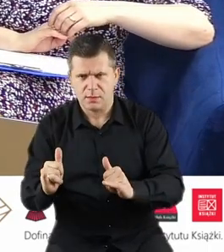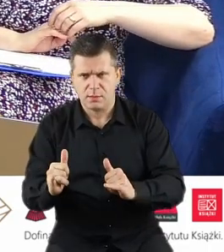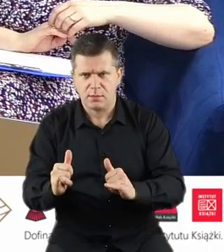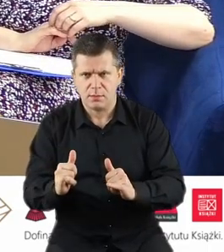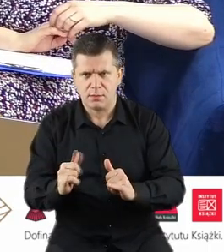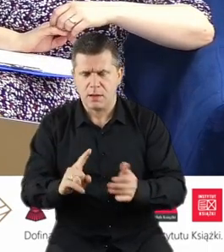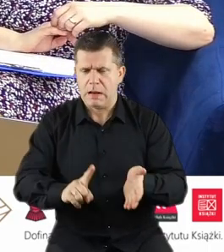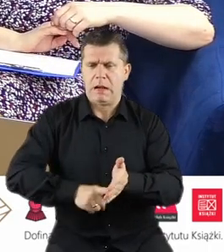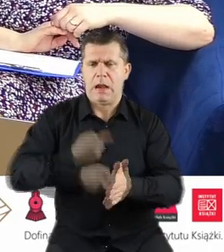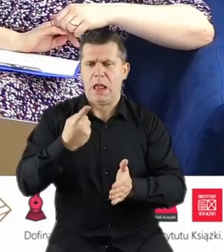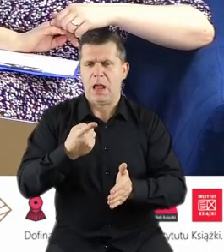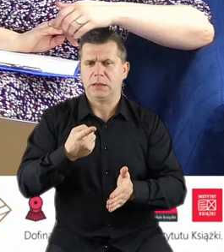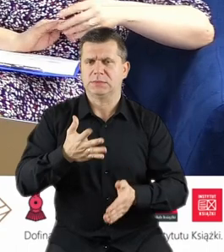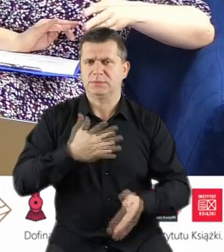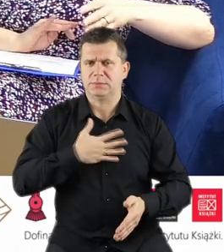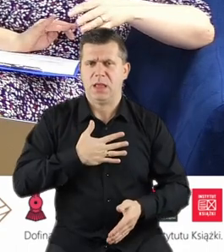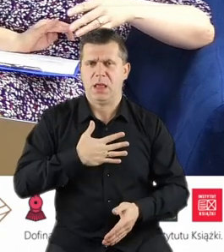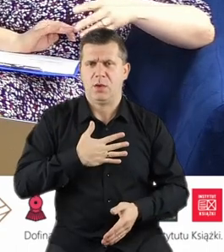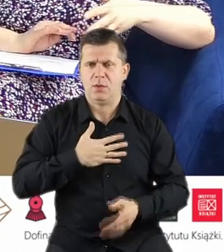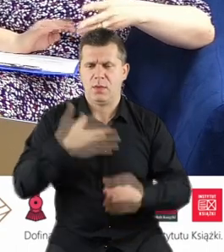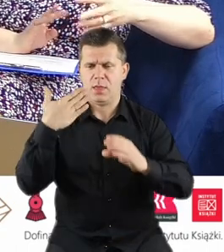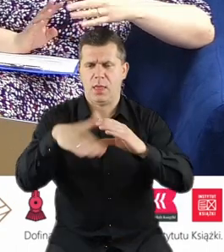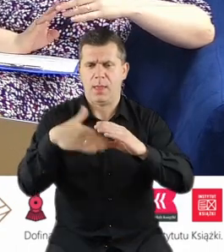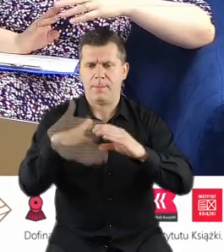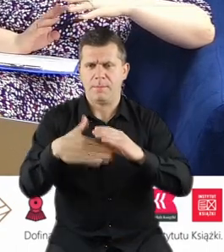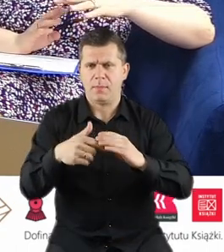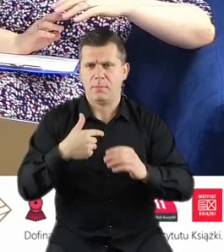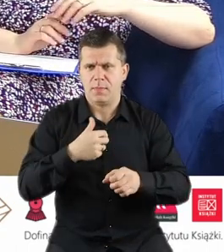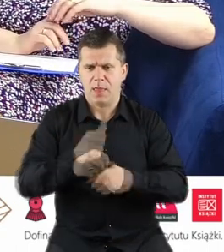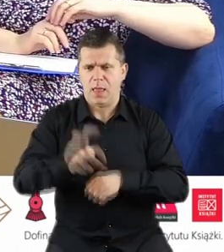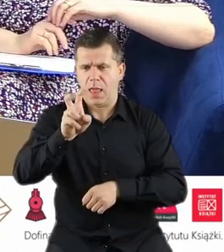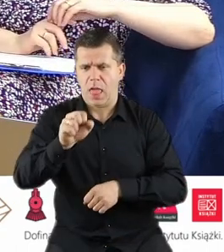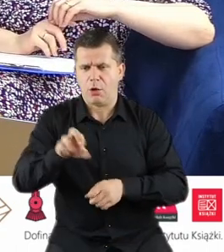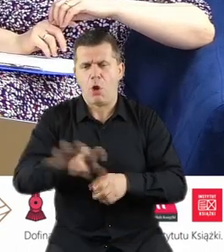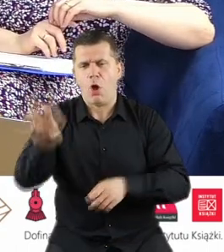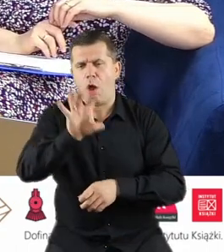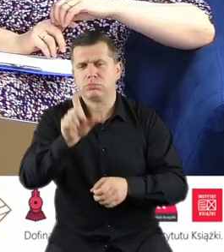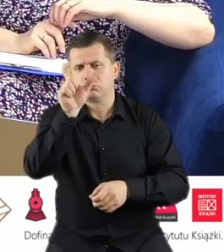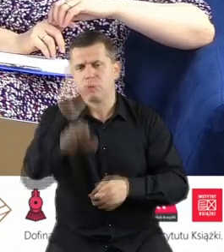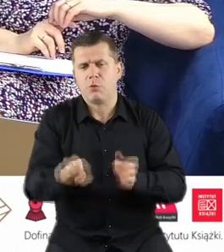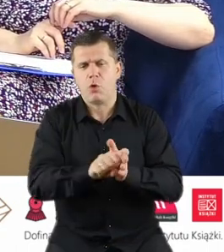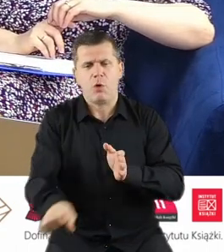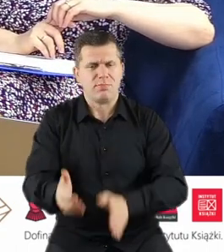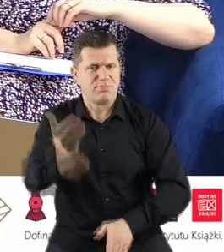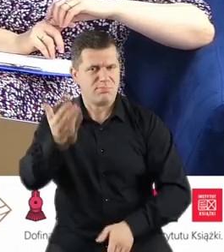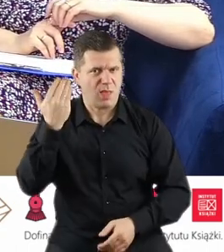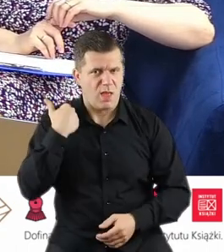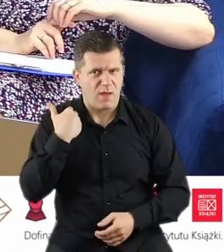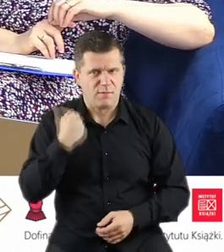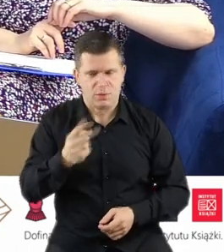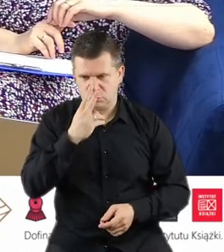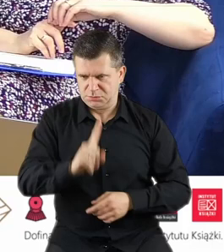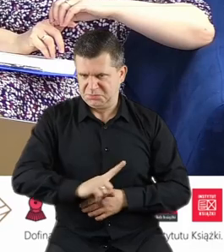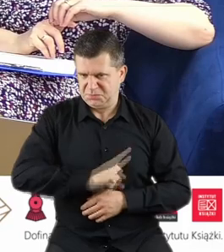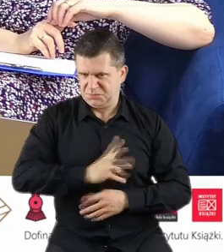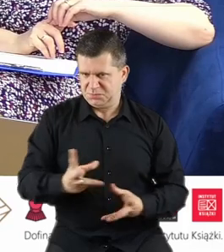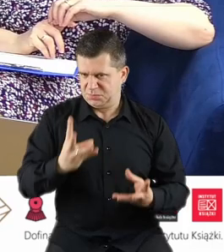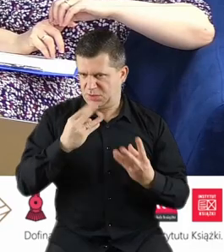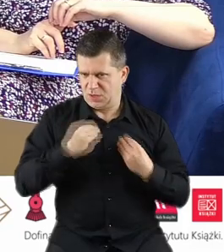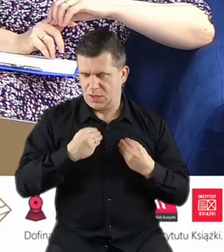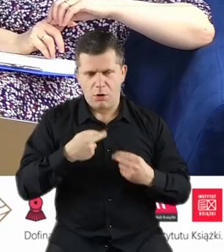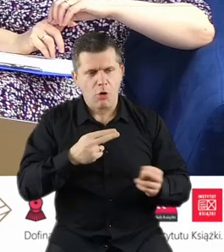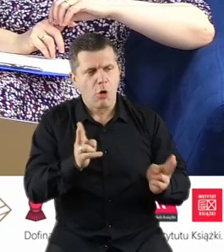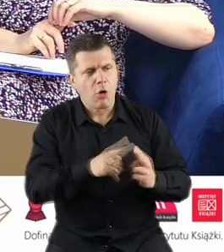wręcz raz miałam e-mail, jestem hakerem, obserwujecie od dawna. I takie było dość przerażające po konsultacji